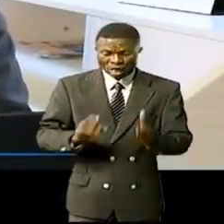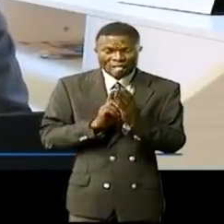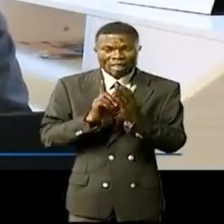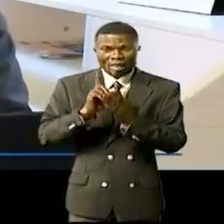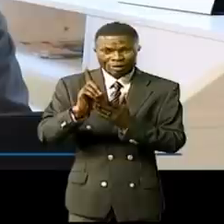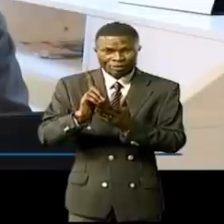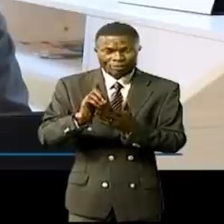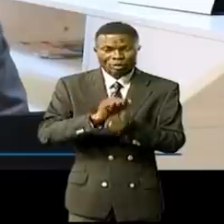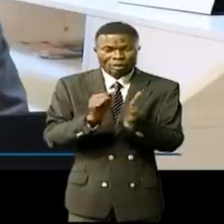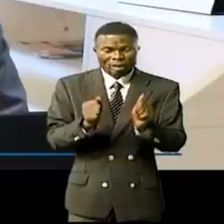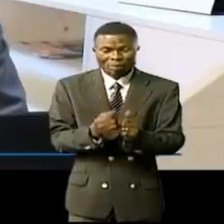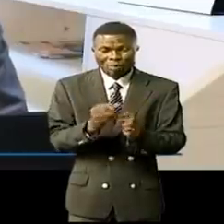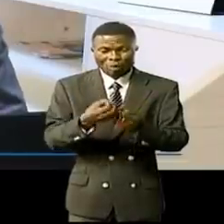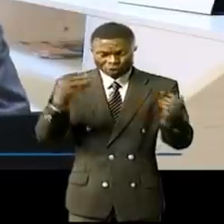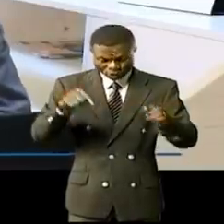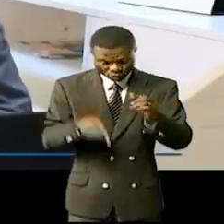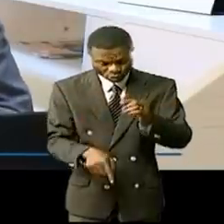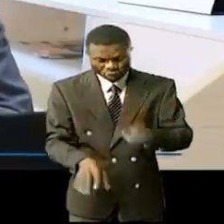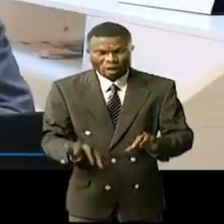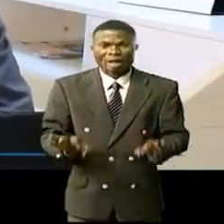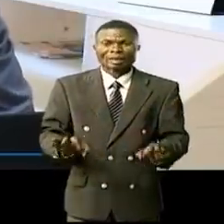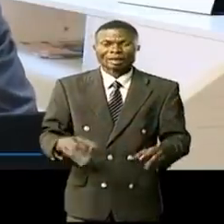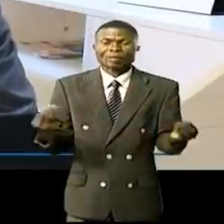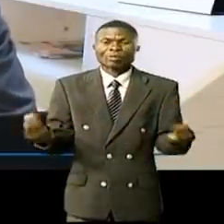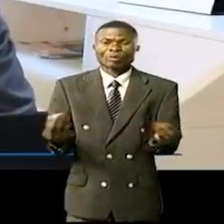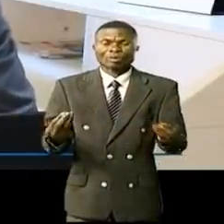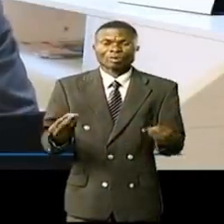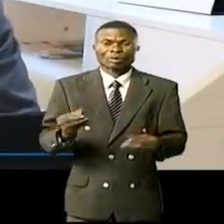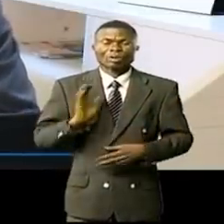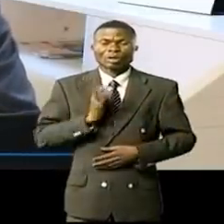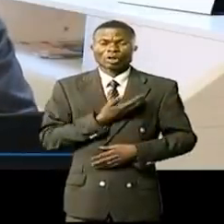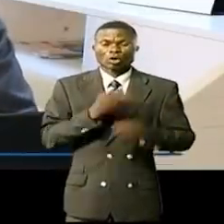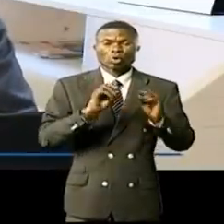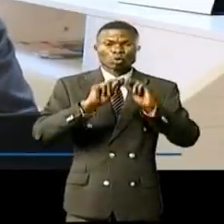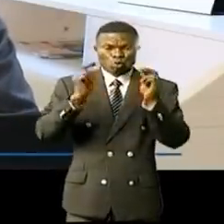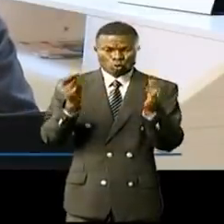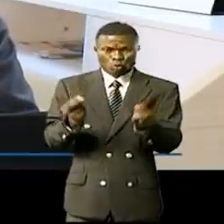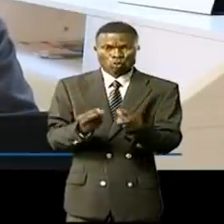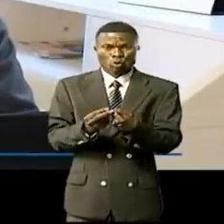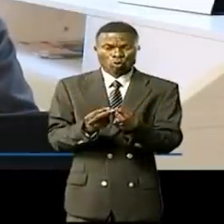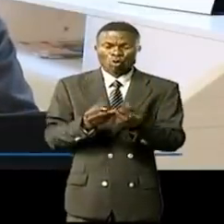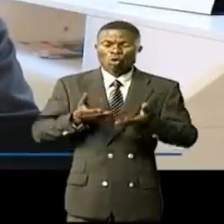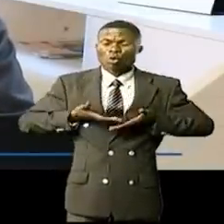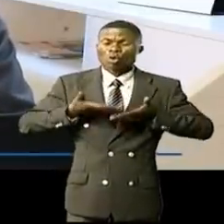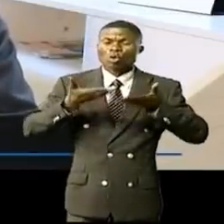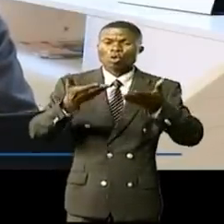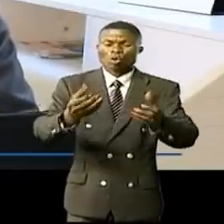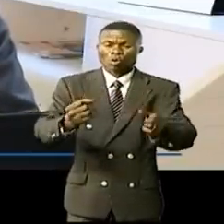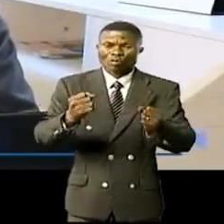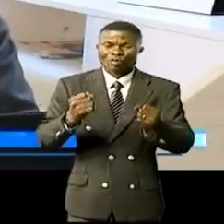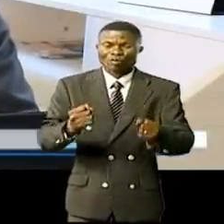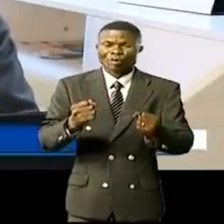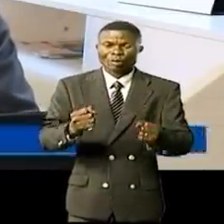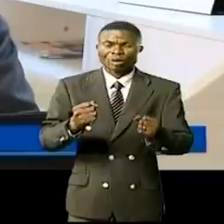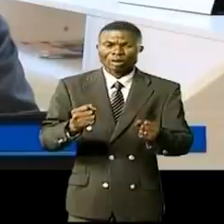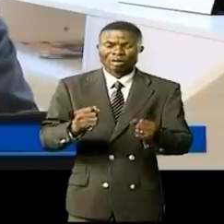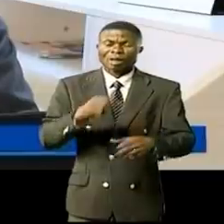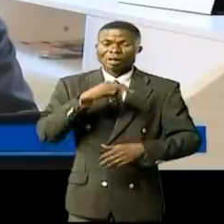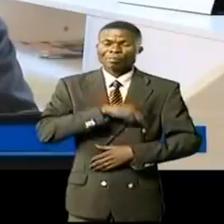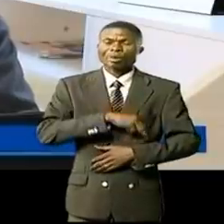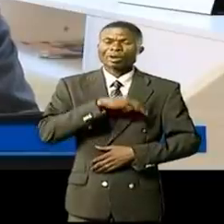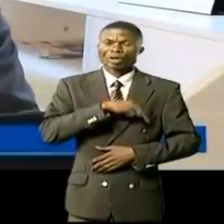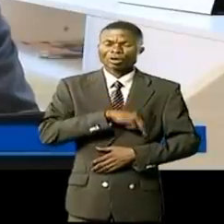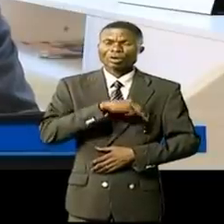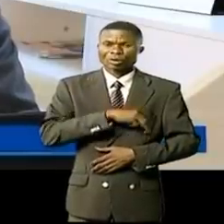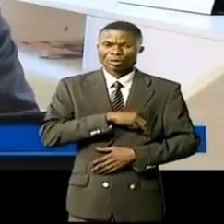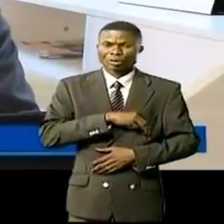les sous-sols. Raison pour laquelle notre organisation s'est donnée une mission, parce